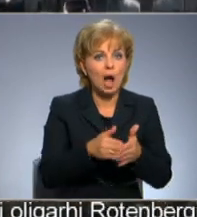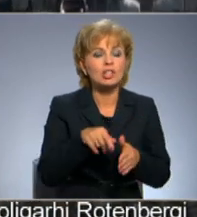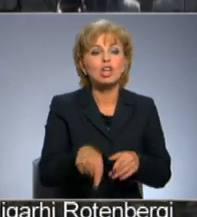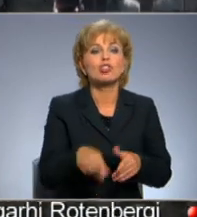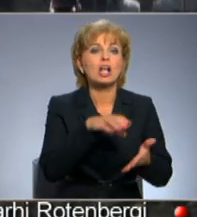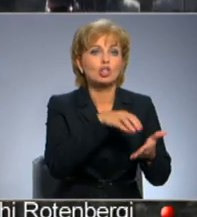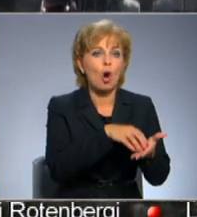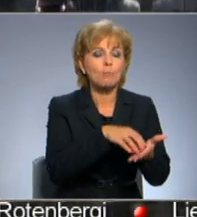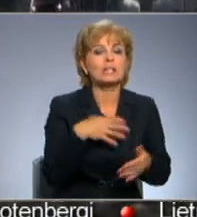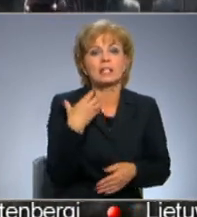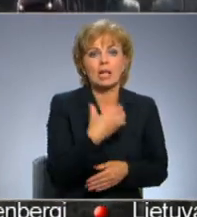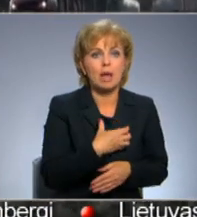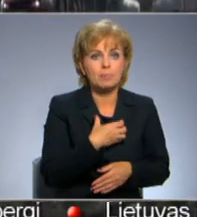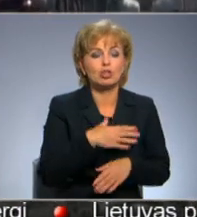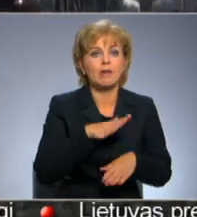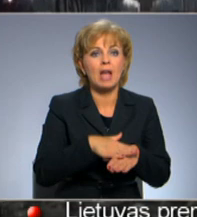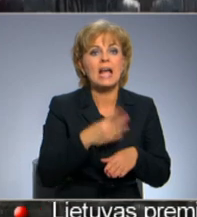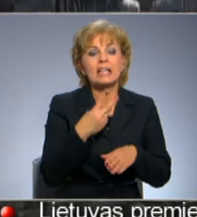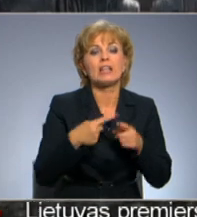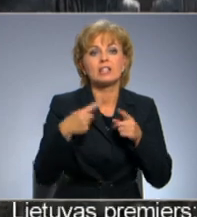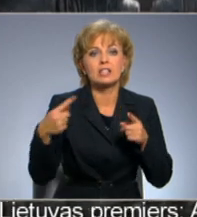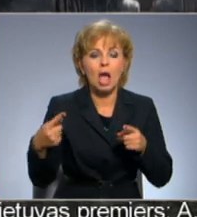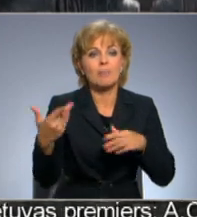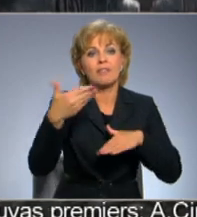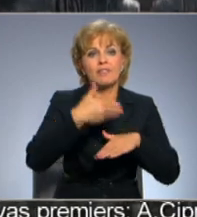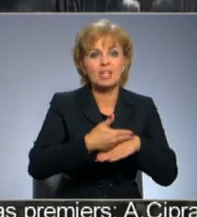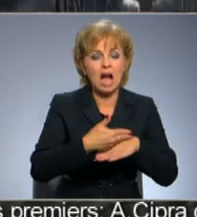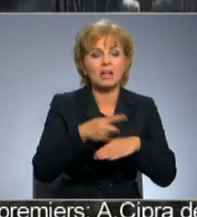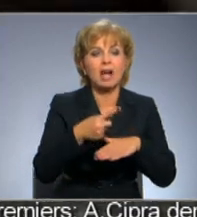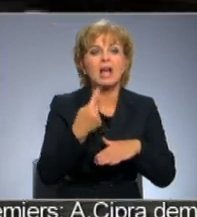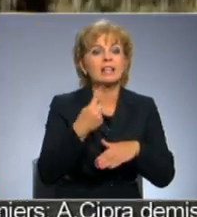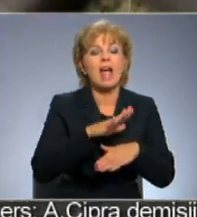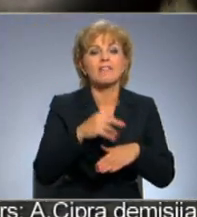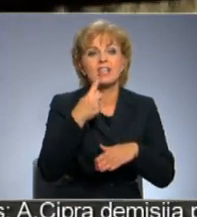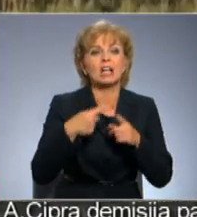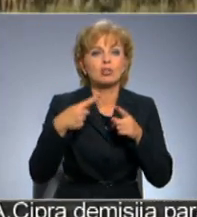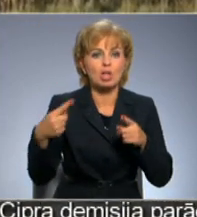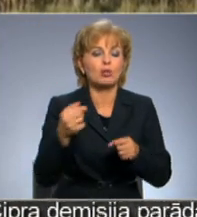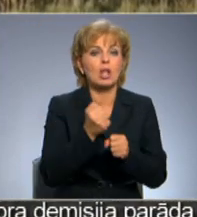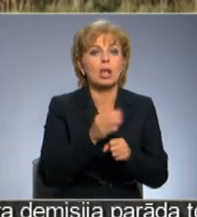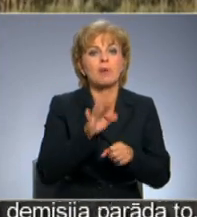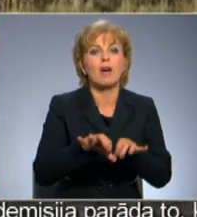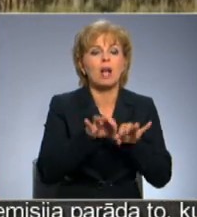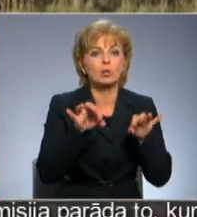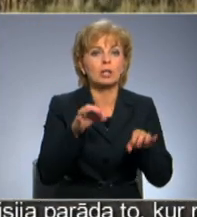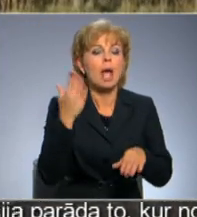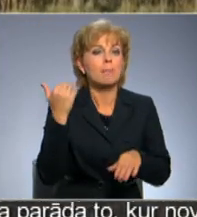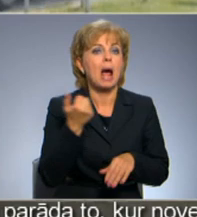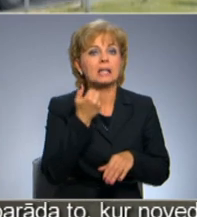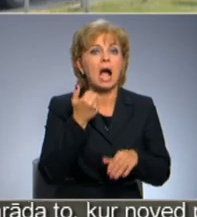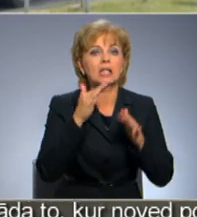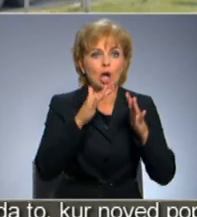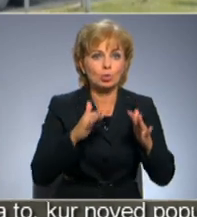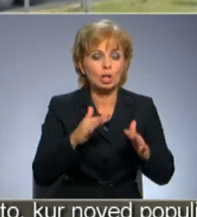šāds objekts nepieciešamo 2 sezonu vietā izbūvēts vienā nesezonā, jo darbus varēja uzsākt tikai pērnā gada rudenī. Ja